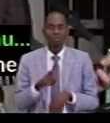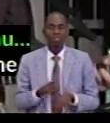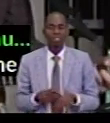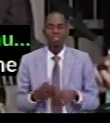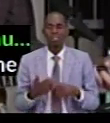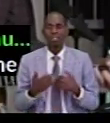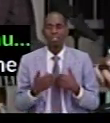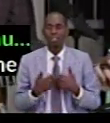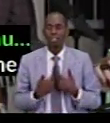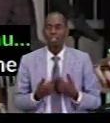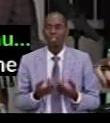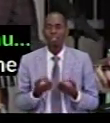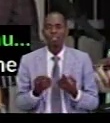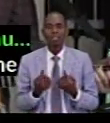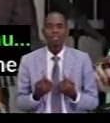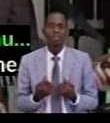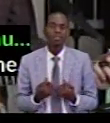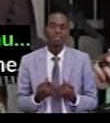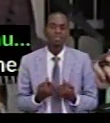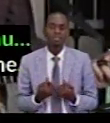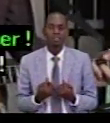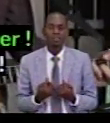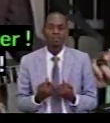le temps est venu